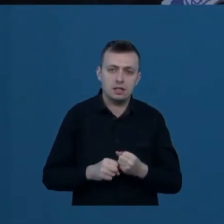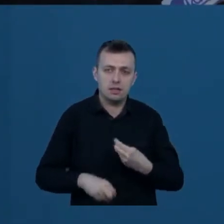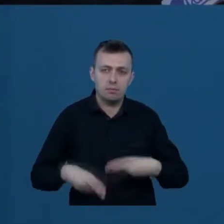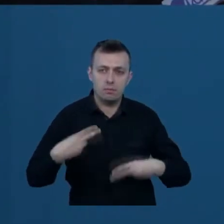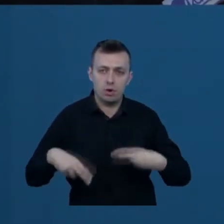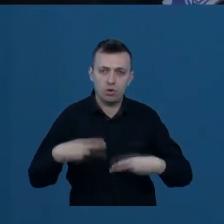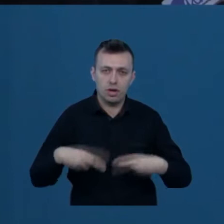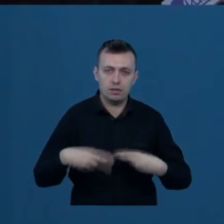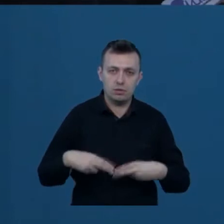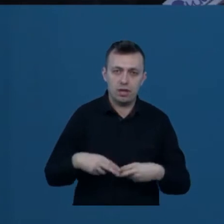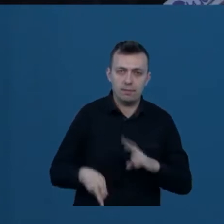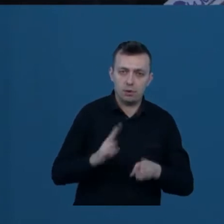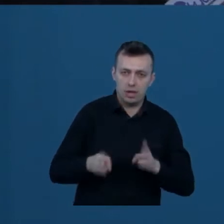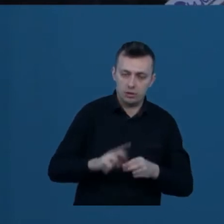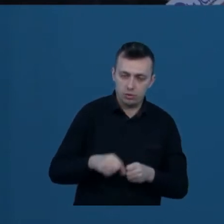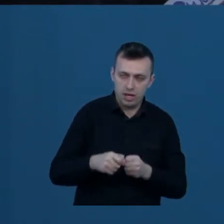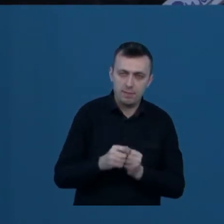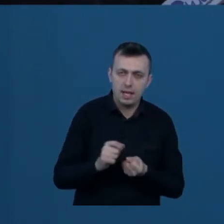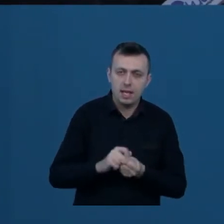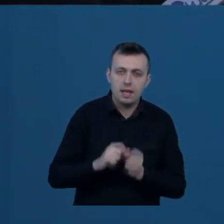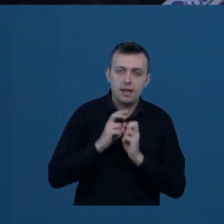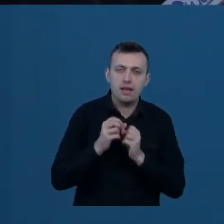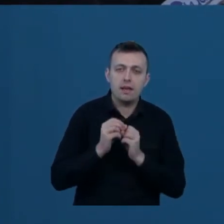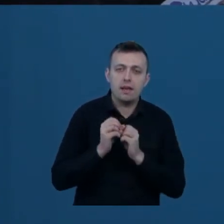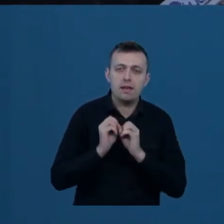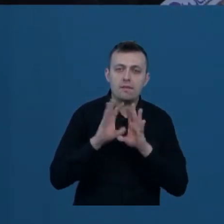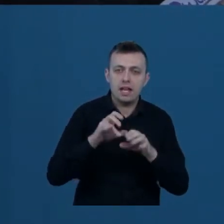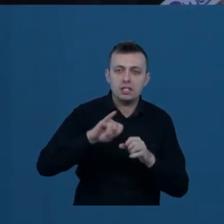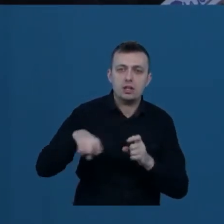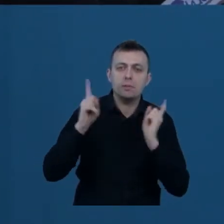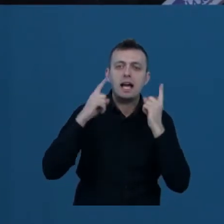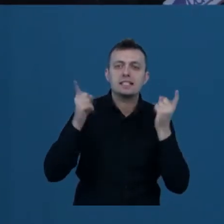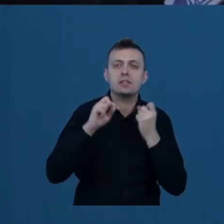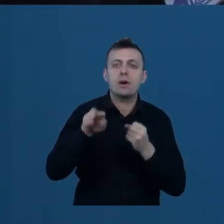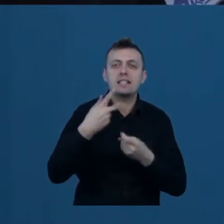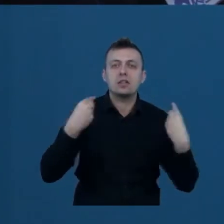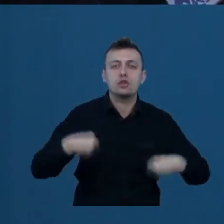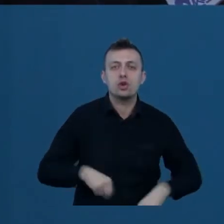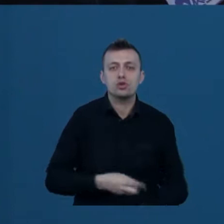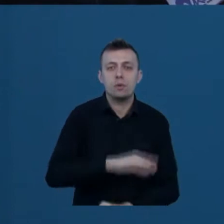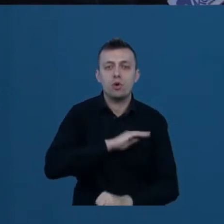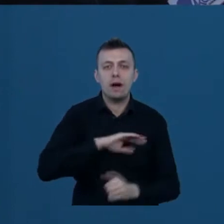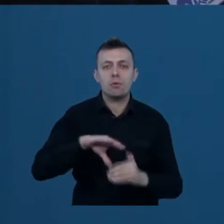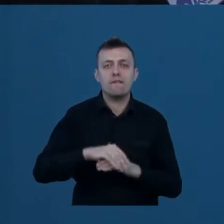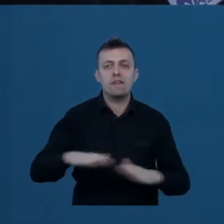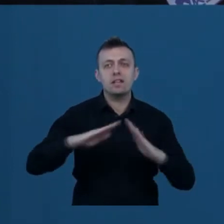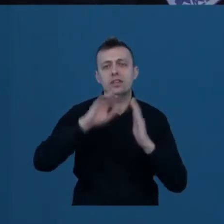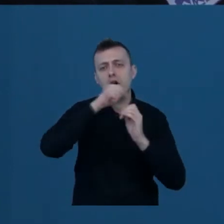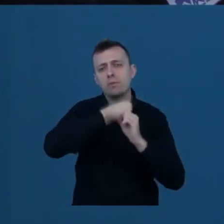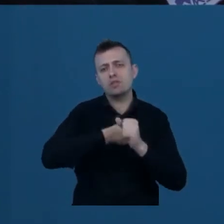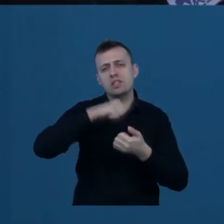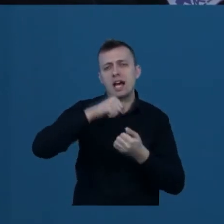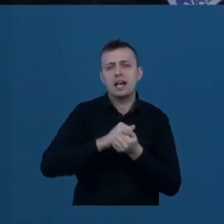Kutnowscy policjanci pod nadzorem prokuratury wyjaśniają okoliczności zgonu 3 mężczyzn znalezionych w kamienicy przy ulicy Barlickiego